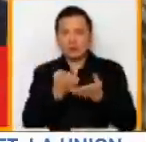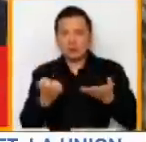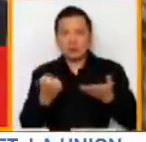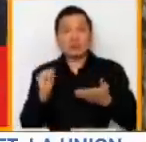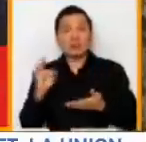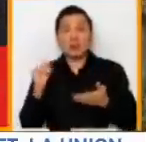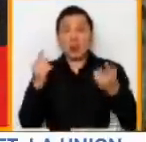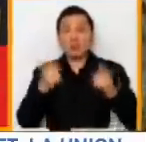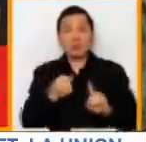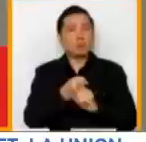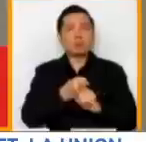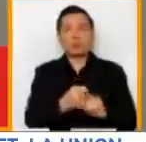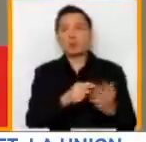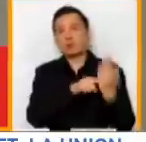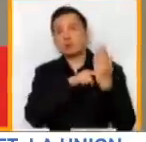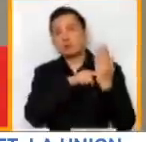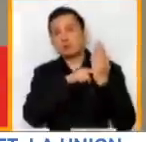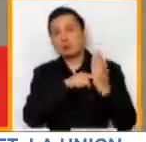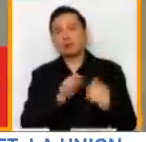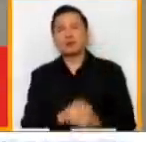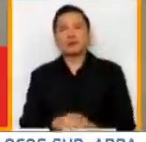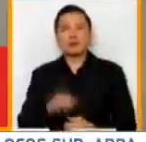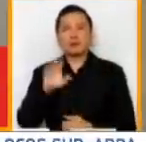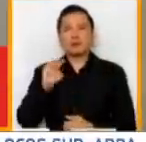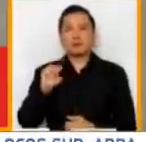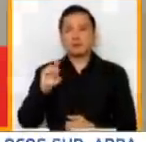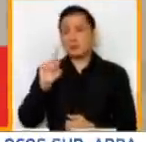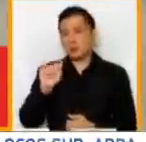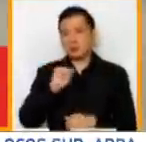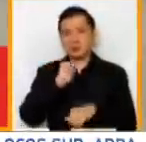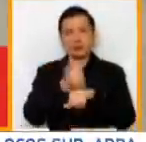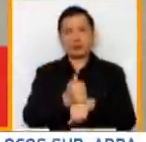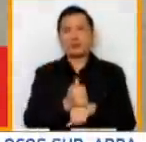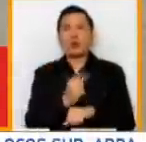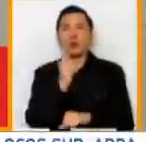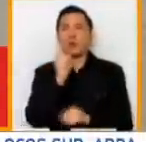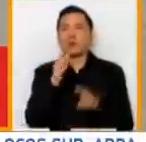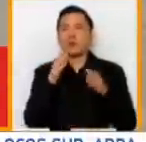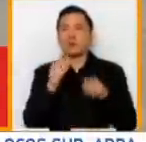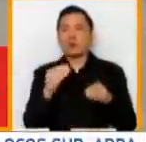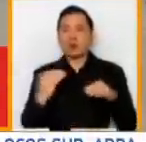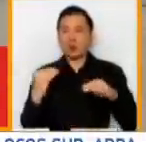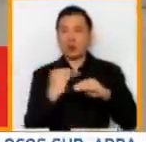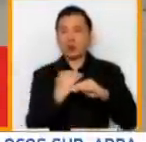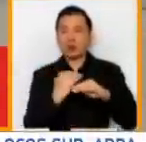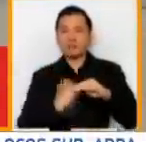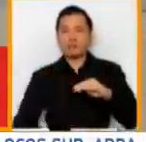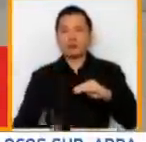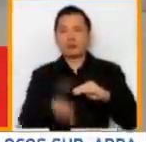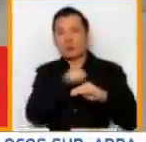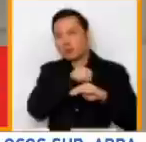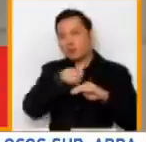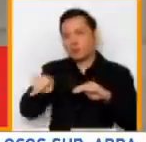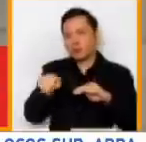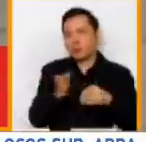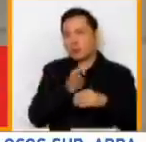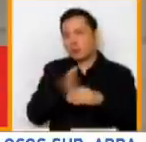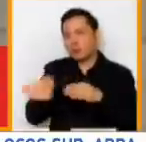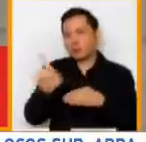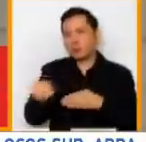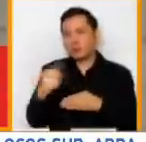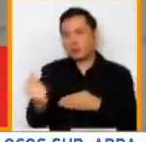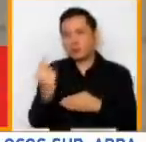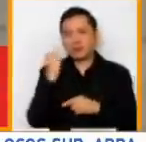protesta. Ipinapatupad na rin ng MMDA ang one-way traffic scheme sa ilang kalsada pasado alas 6 ng umaga. Kabilang dyan ang